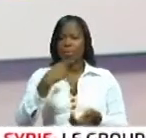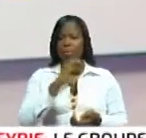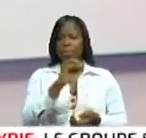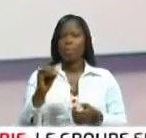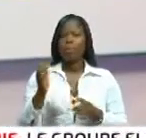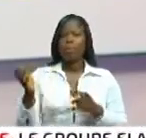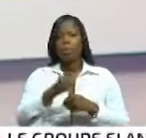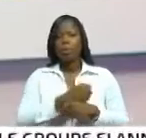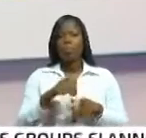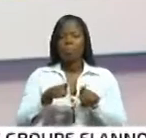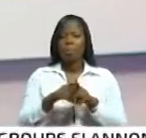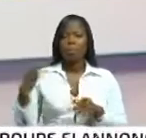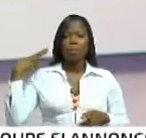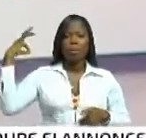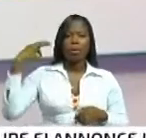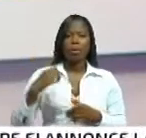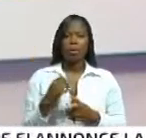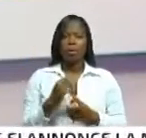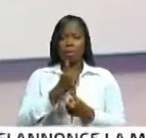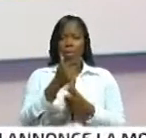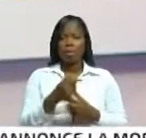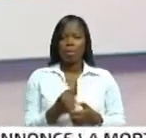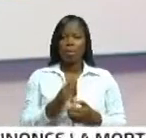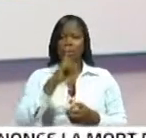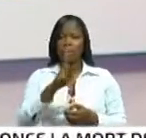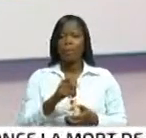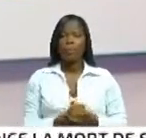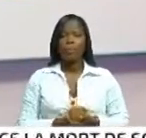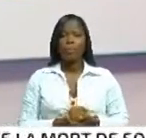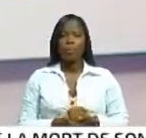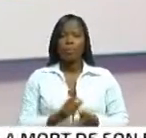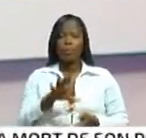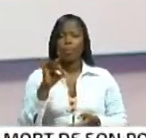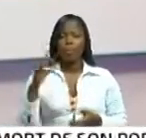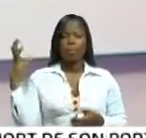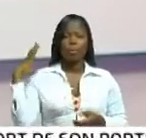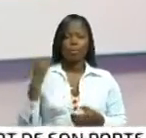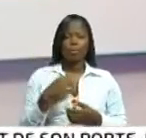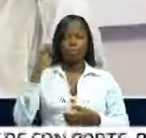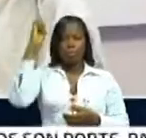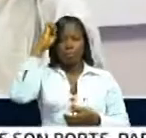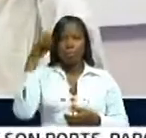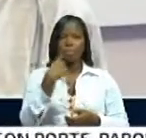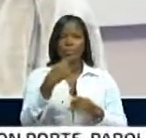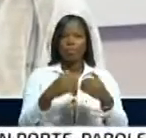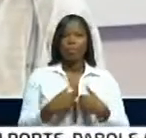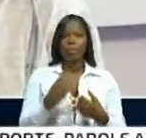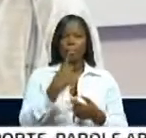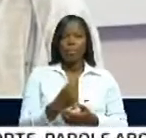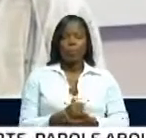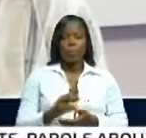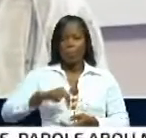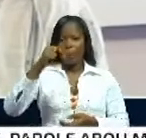préparer le candidat et ça a été levé et la minus et la décision du chef de l'état qui avait dit au niveau de son